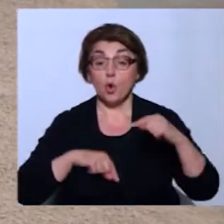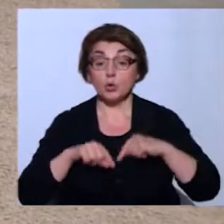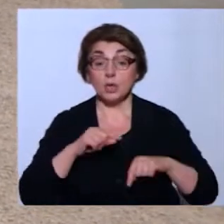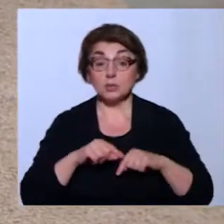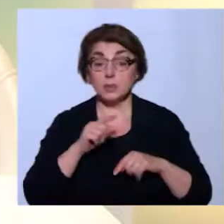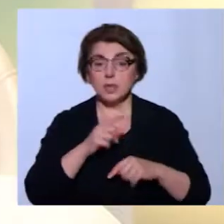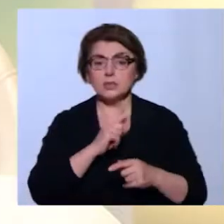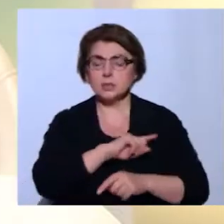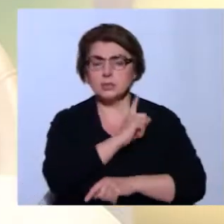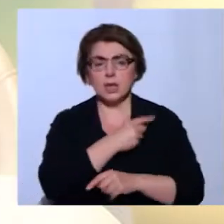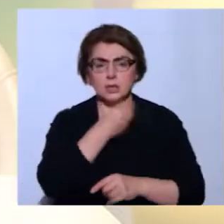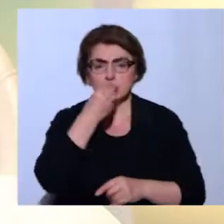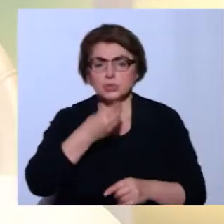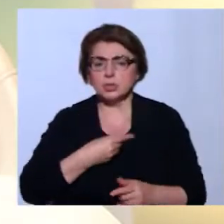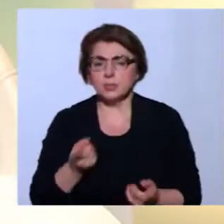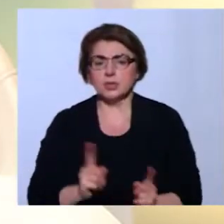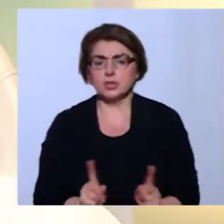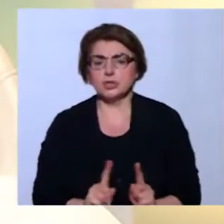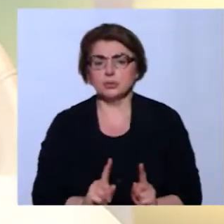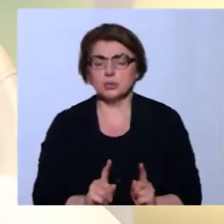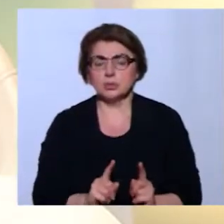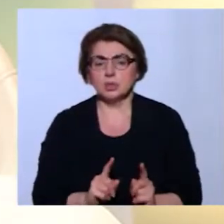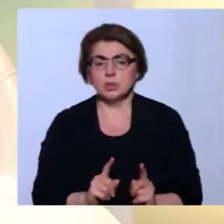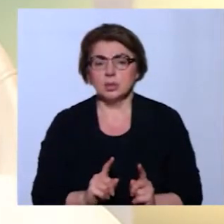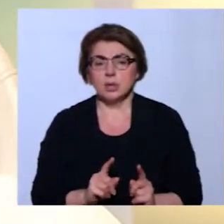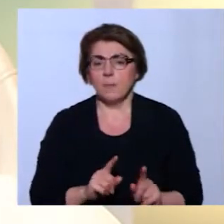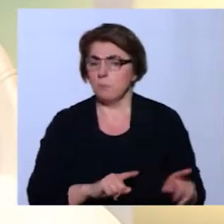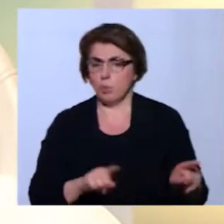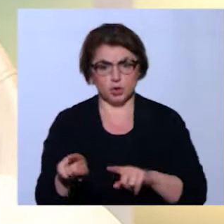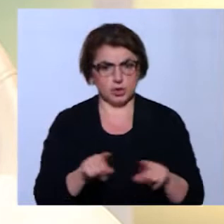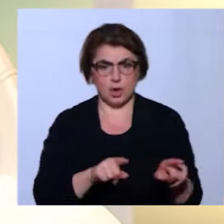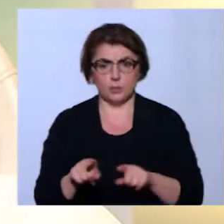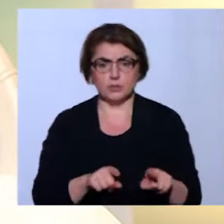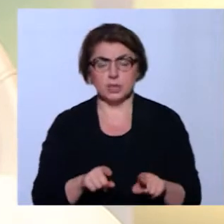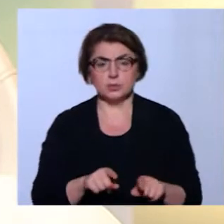ორგანიზმებს ეს ენერგია სჭირდებათ მოძრაობისათვის,